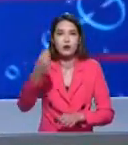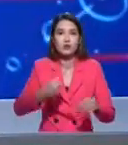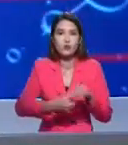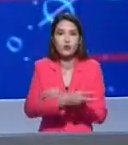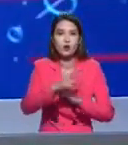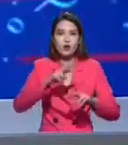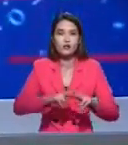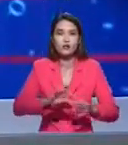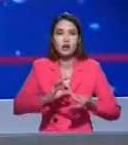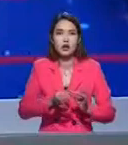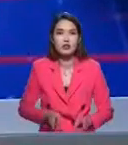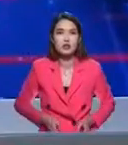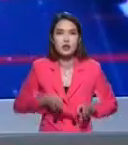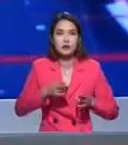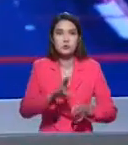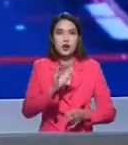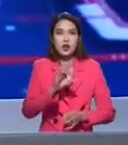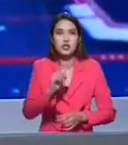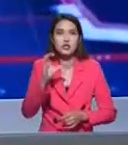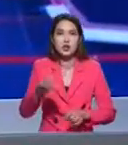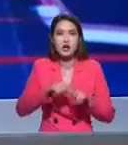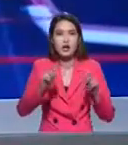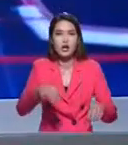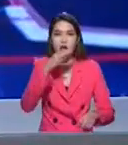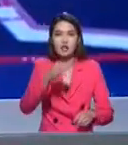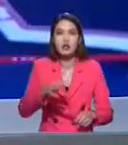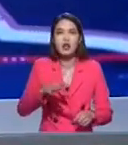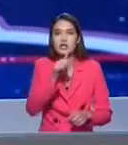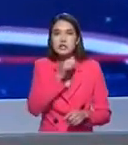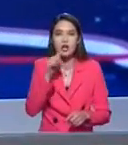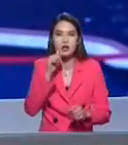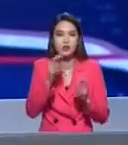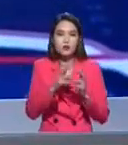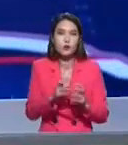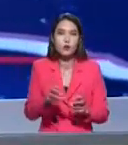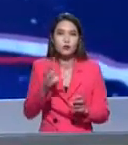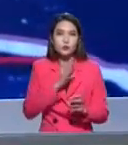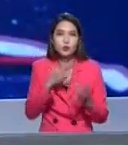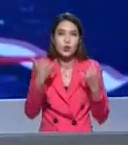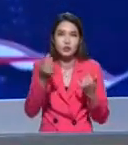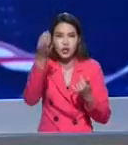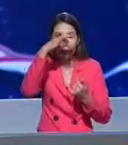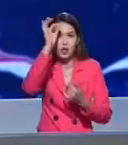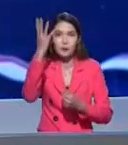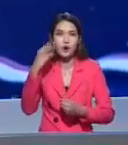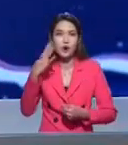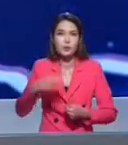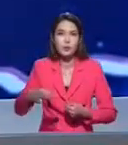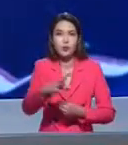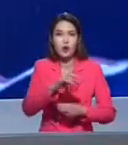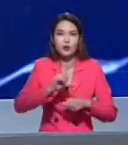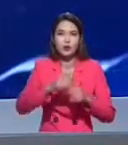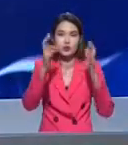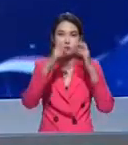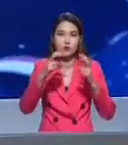и арестованы. Подробности преступления Ержан Саденов не раскрыл, ссылаясь на тайну следствия. Сейчас в рядах полиции Алматинской области, по его словам,